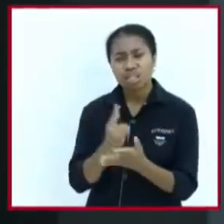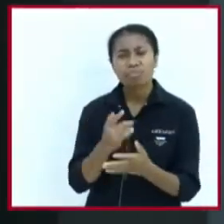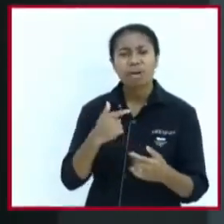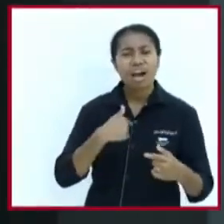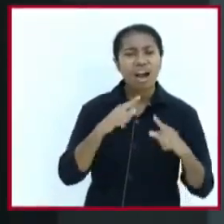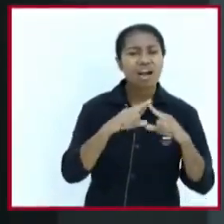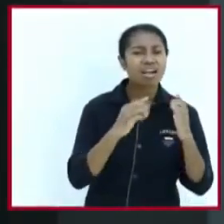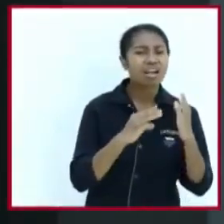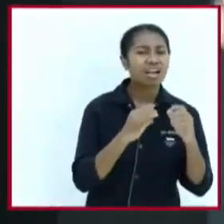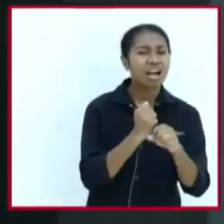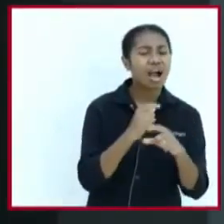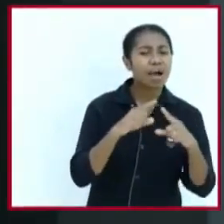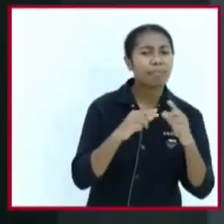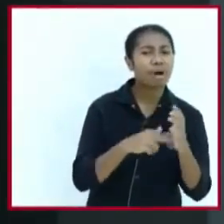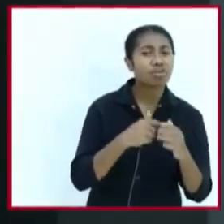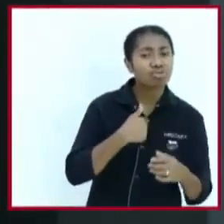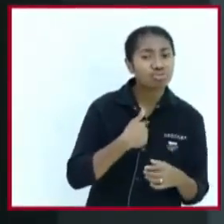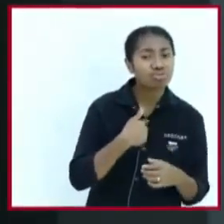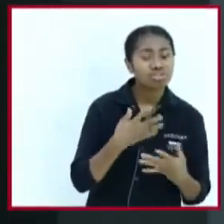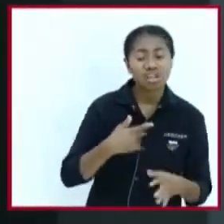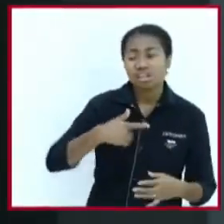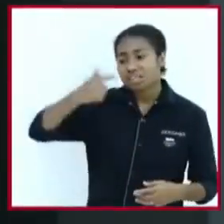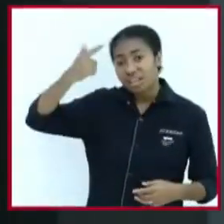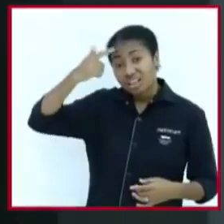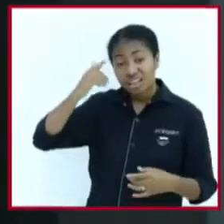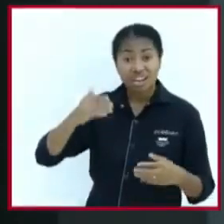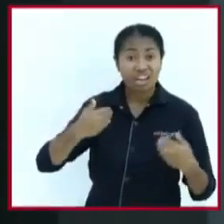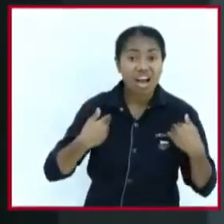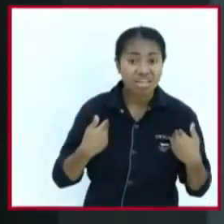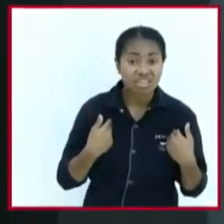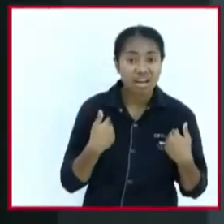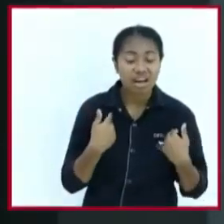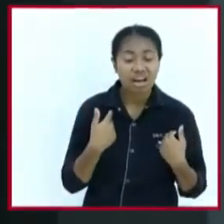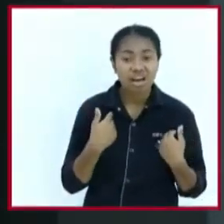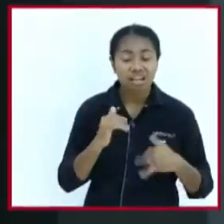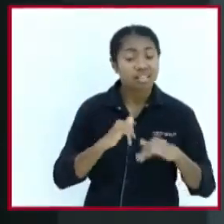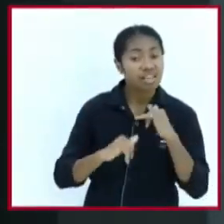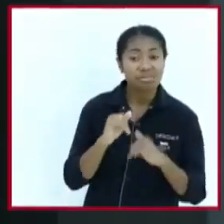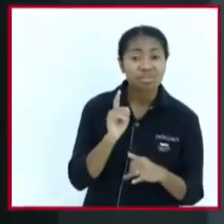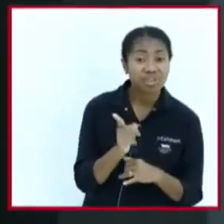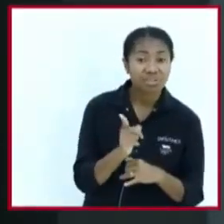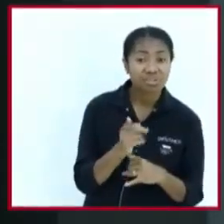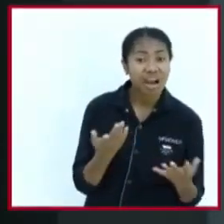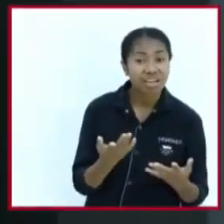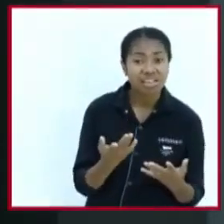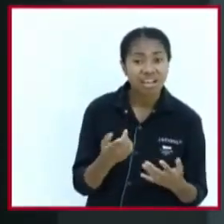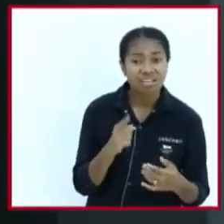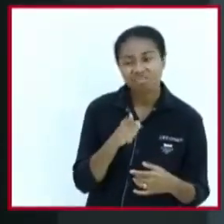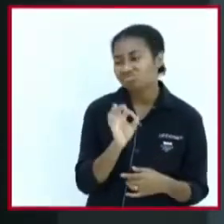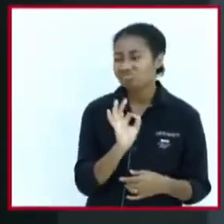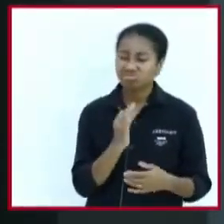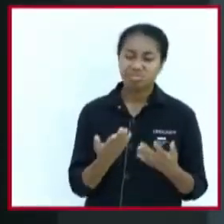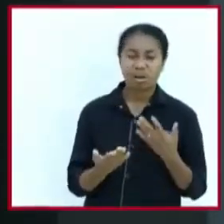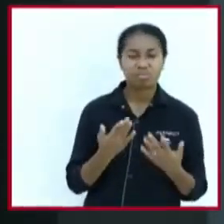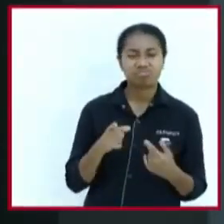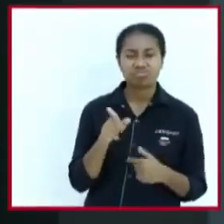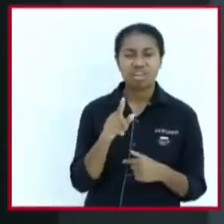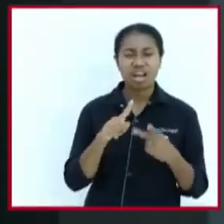five Sampai heran kenapa ada seperti itu Hai tapi itu memang bukan hal yang aneh